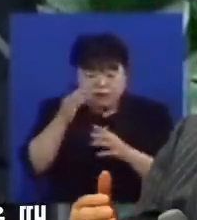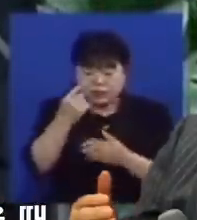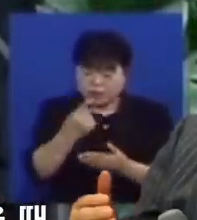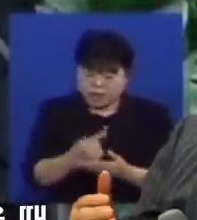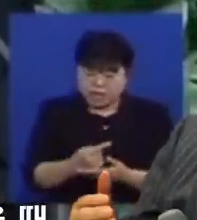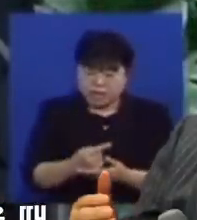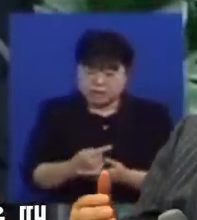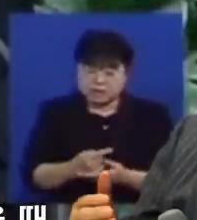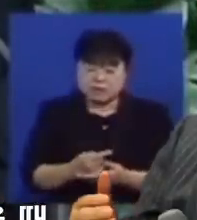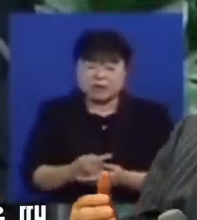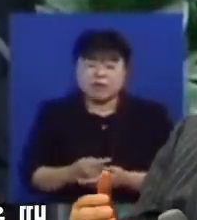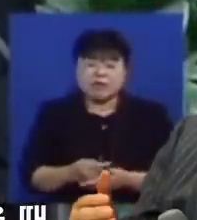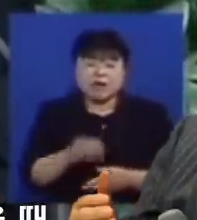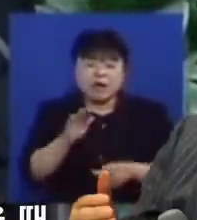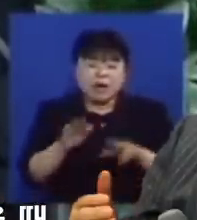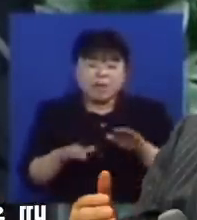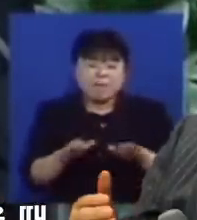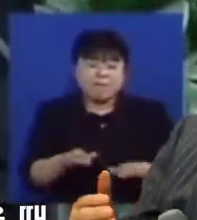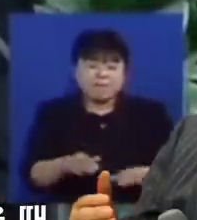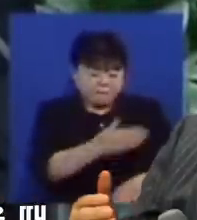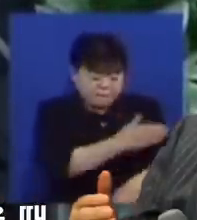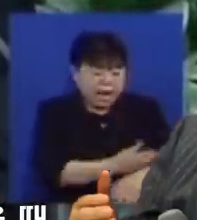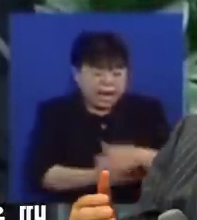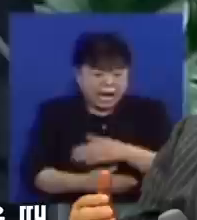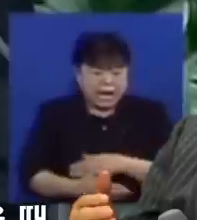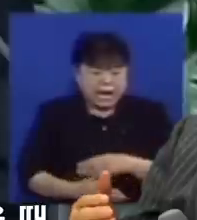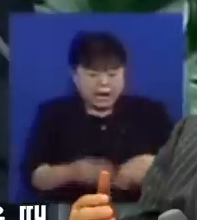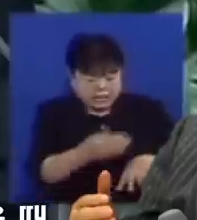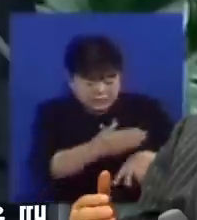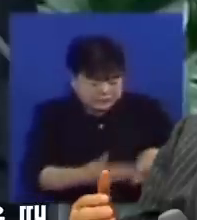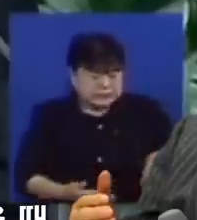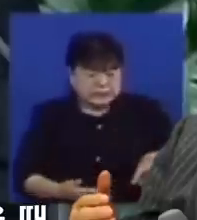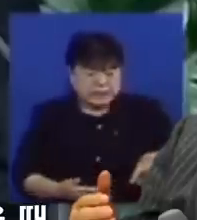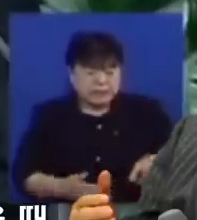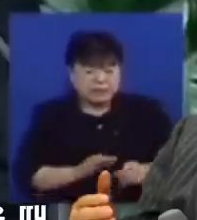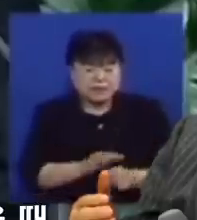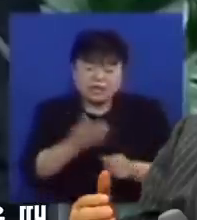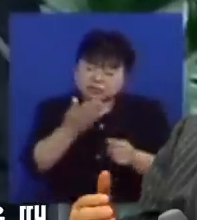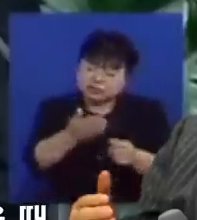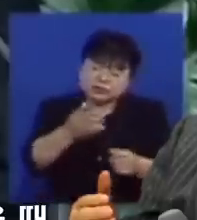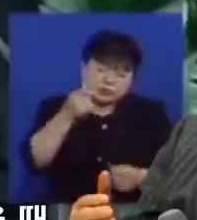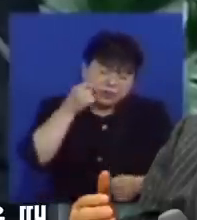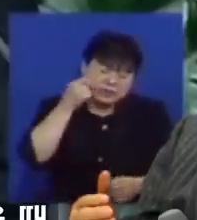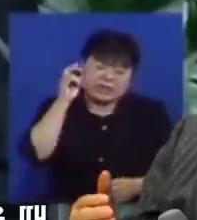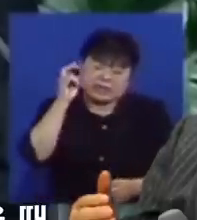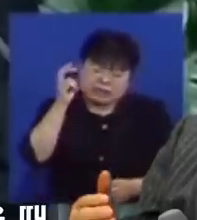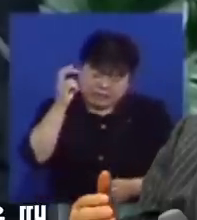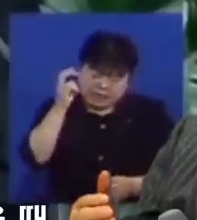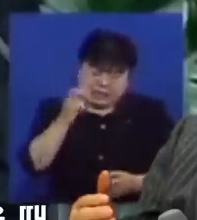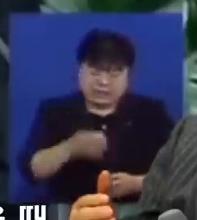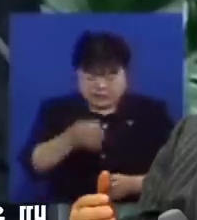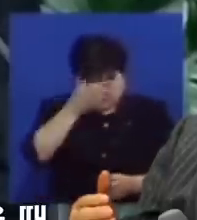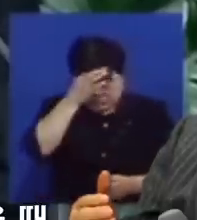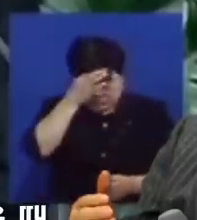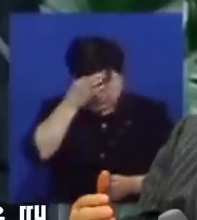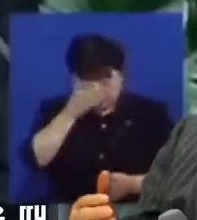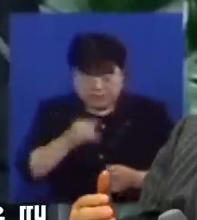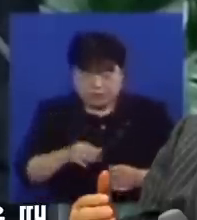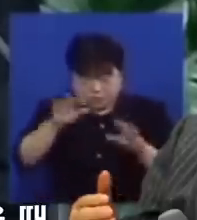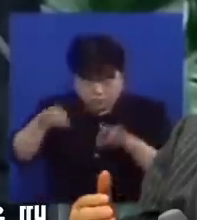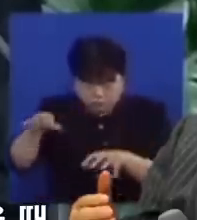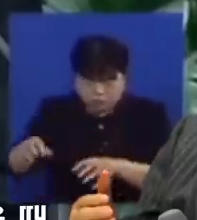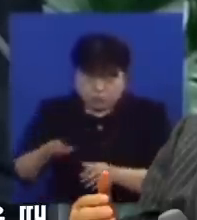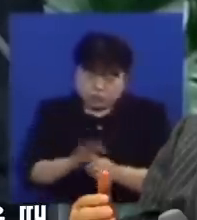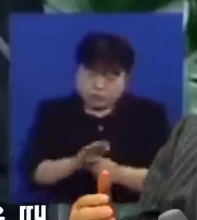와서 팔다리 잃은 사람을 사랑하고 관심을 가지고 미국에 도움을 받고 기술자를 불러서 이수족을